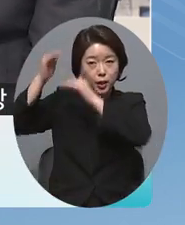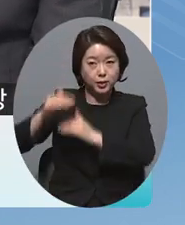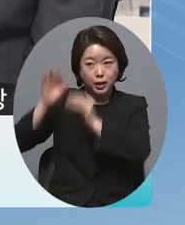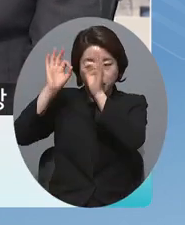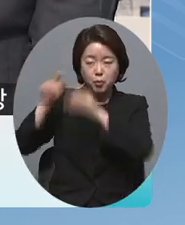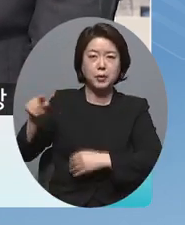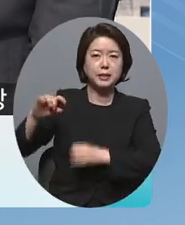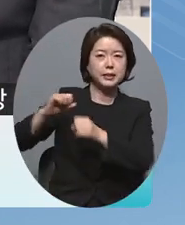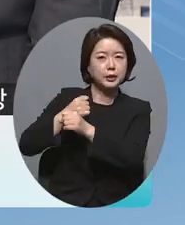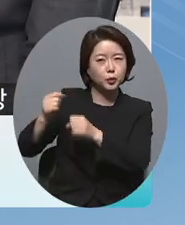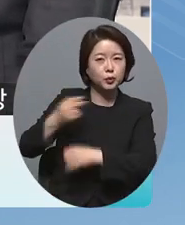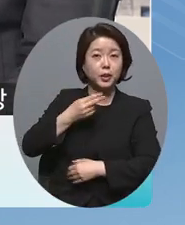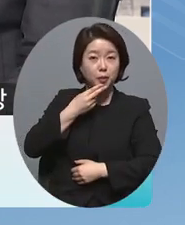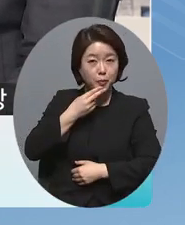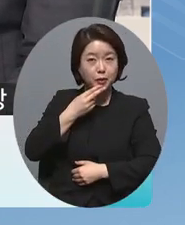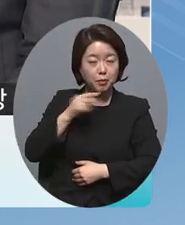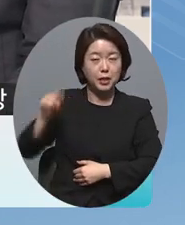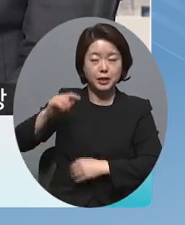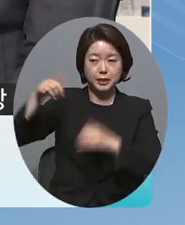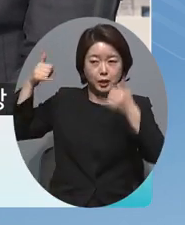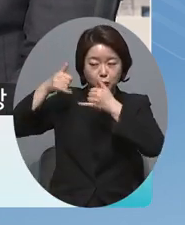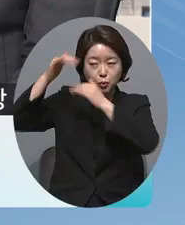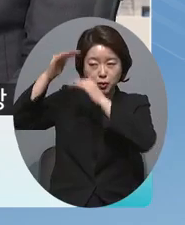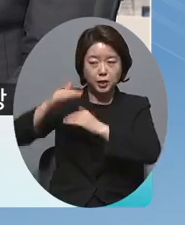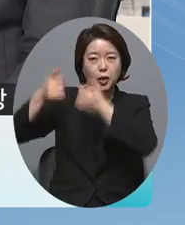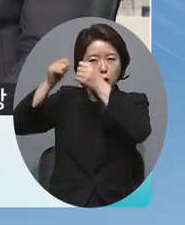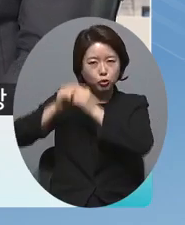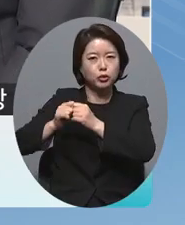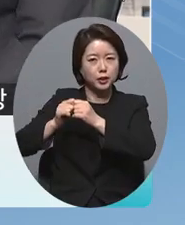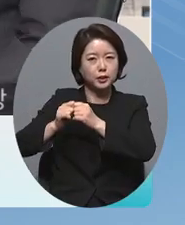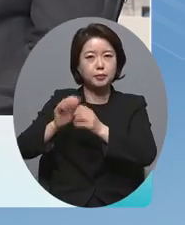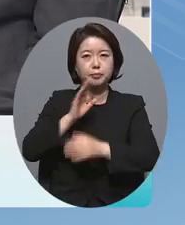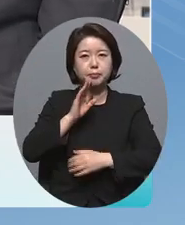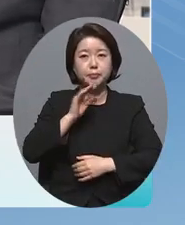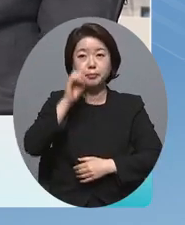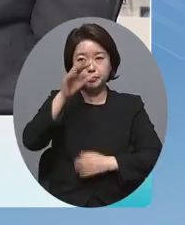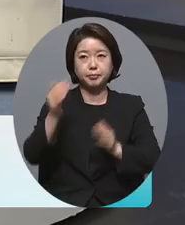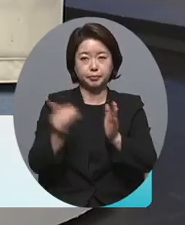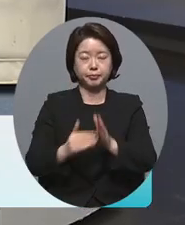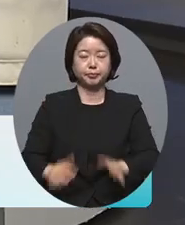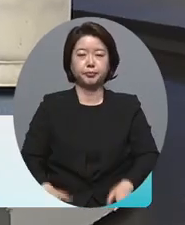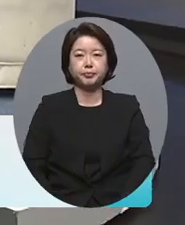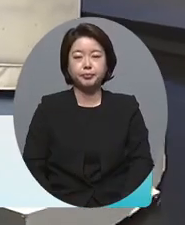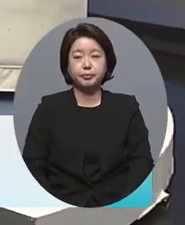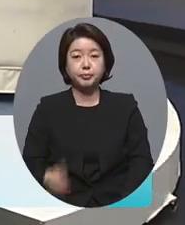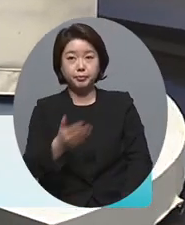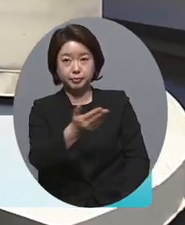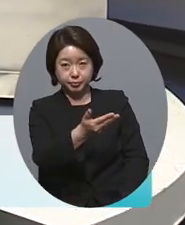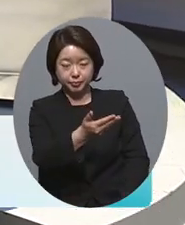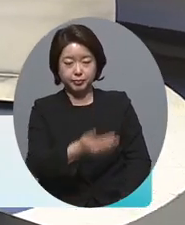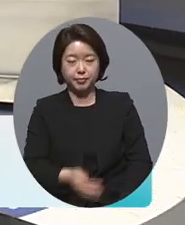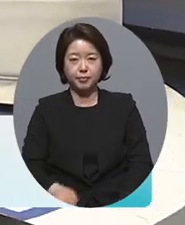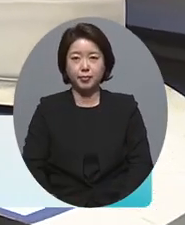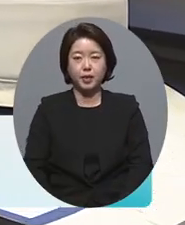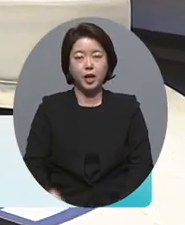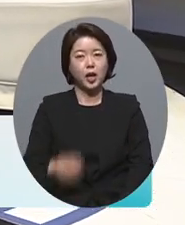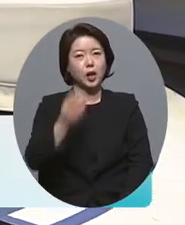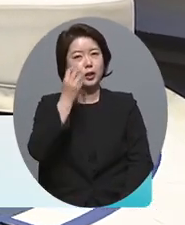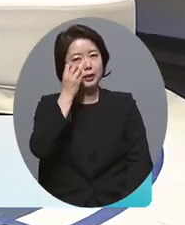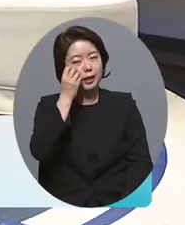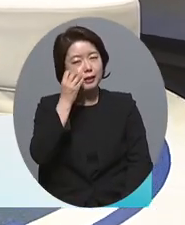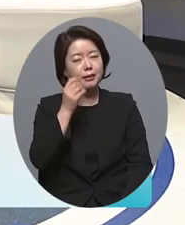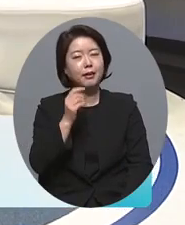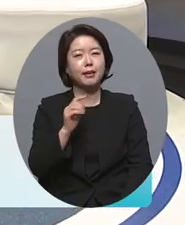그게 조작되지 않았다면 통화 자체는 매우 구체적이다. 이렇게 말씀을 드리겠습니다. 한명수 대변인님, 뭐 일단 공교롭지만 그